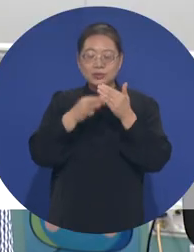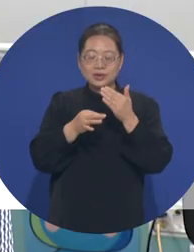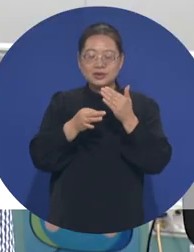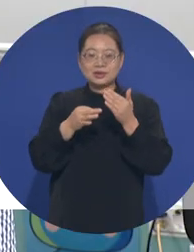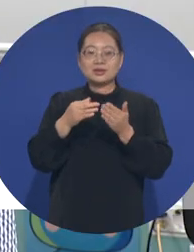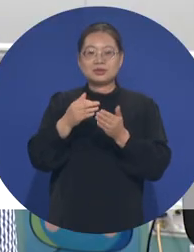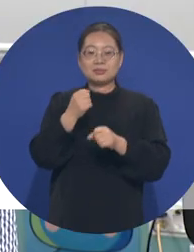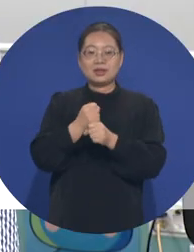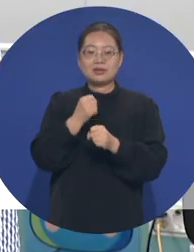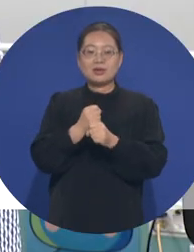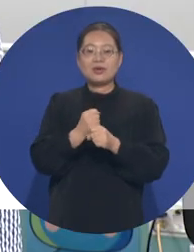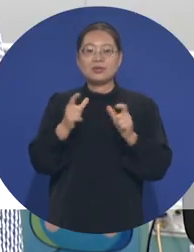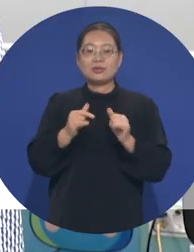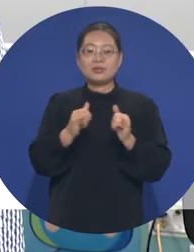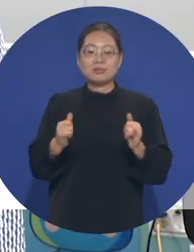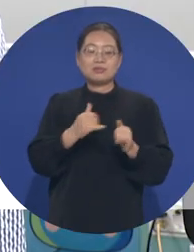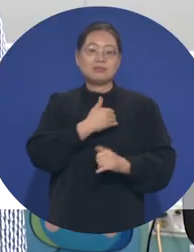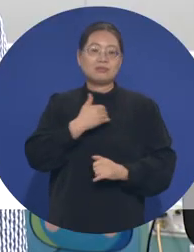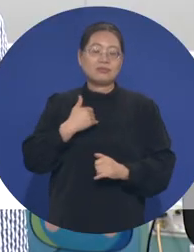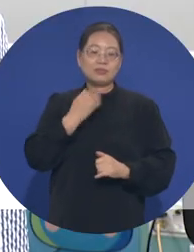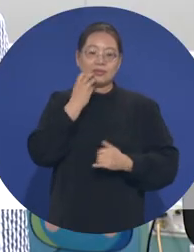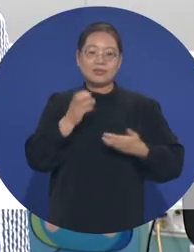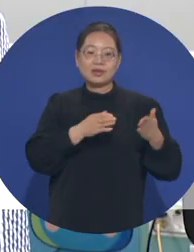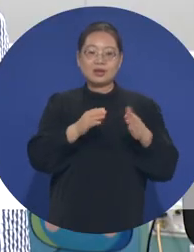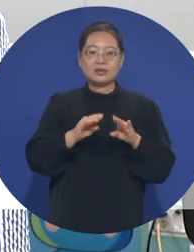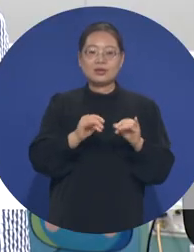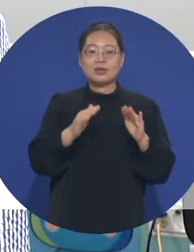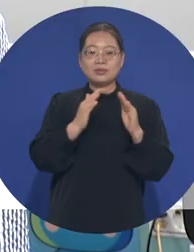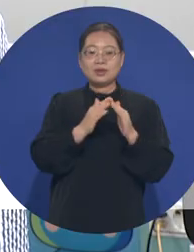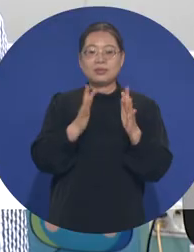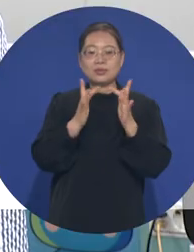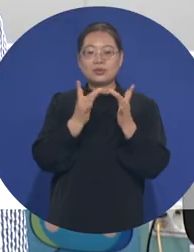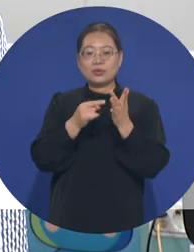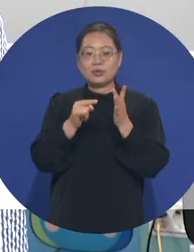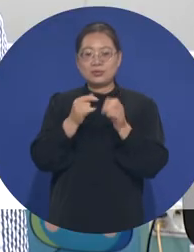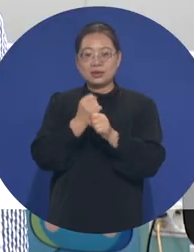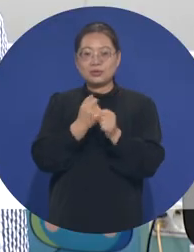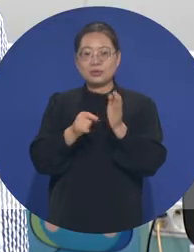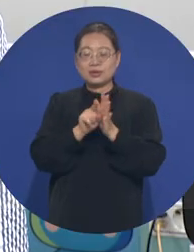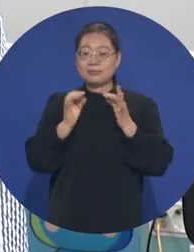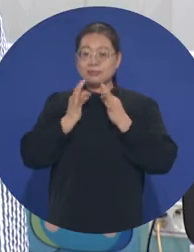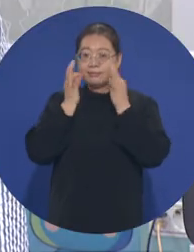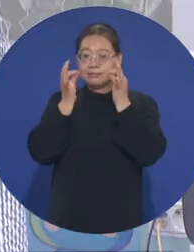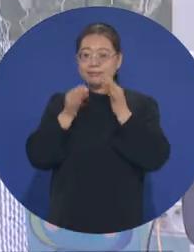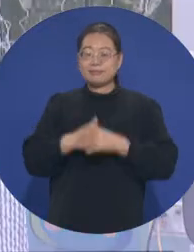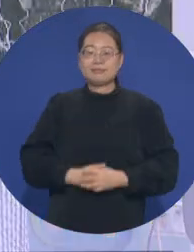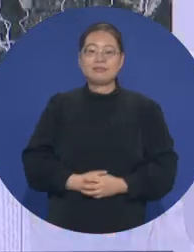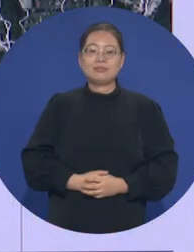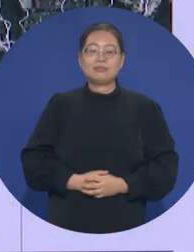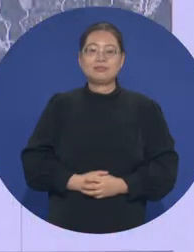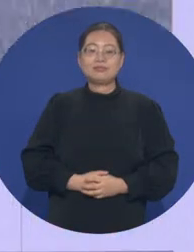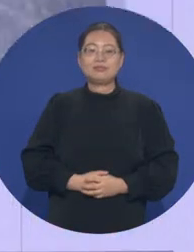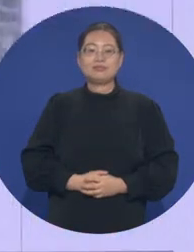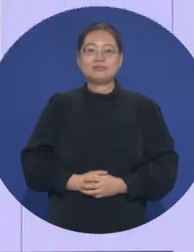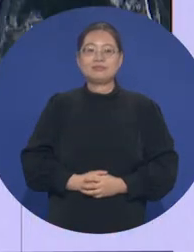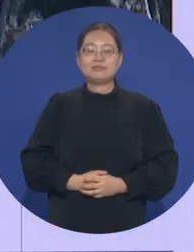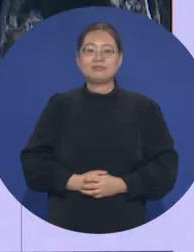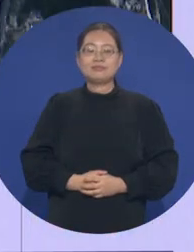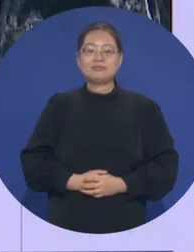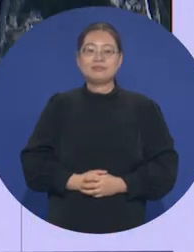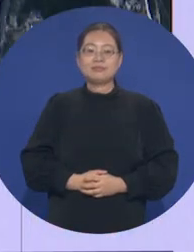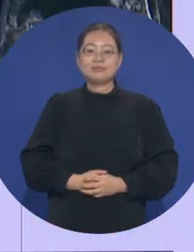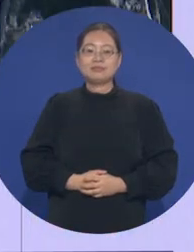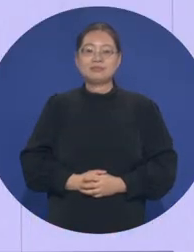반영하여 도민들이 만족하는 경기도 부동산 포을 위해 최선을 다해 나가겠습니다 GTV 뉴스